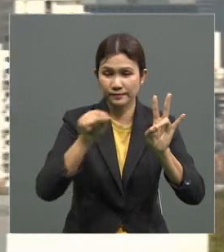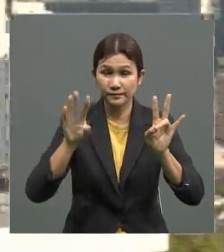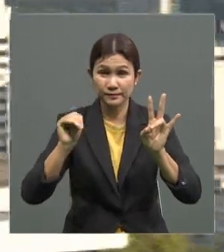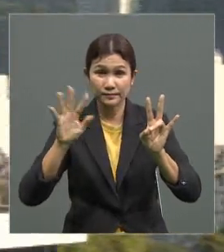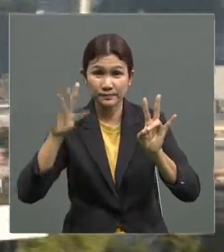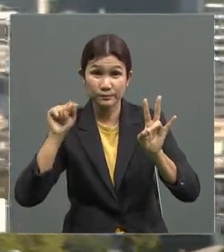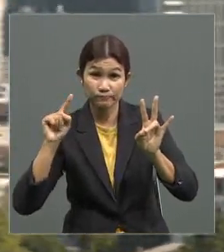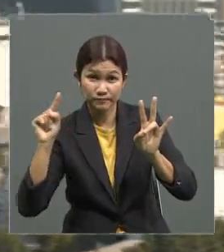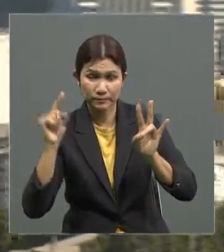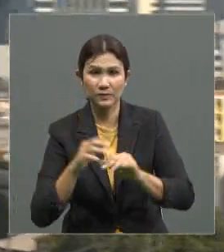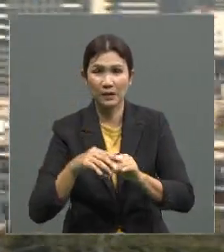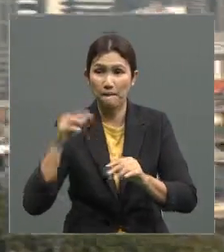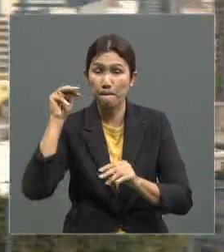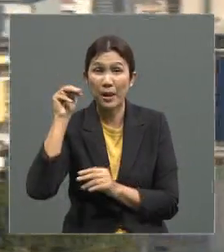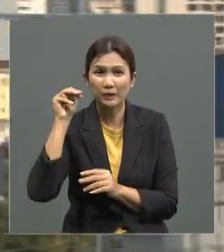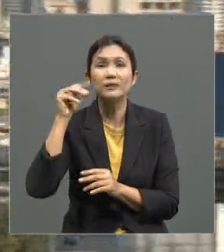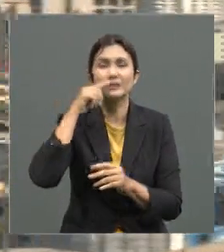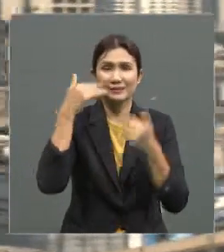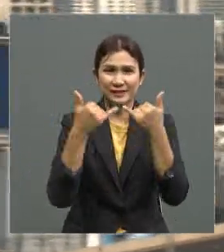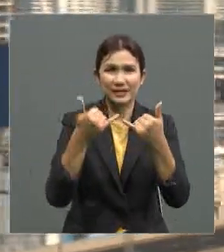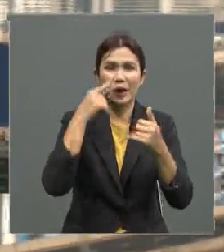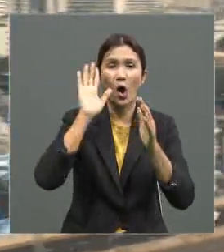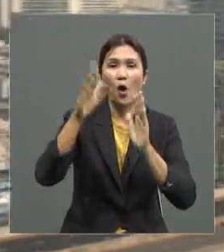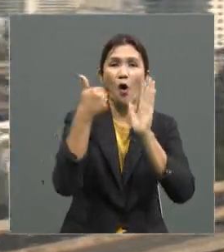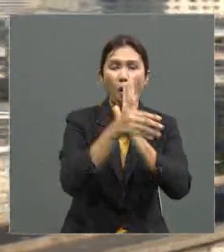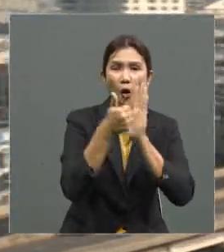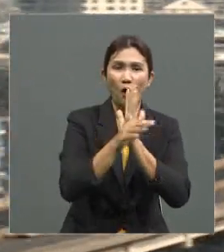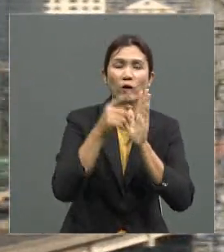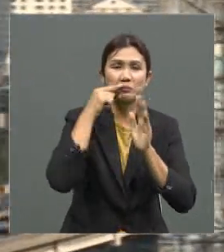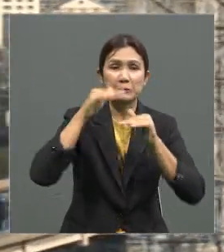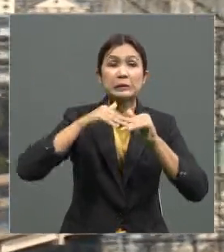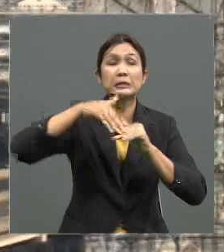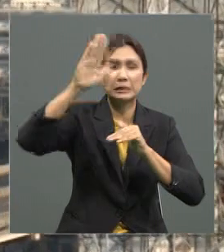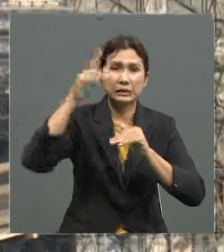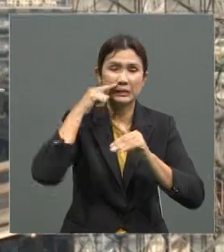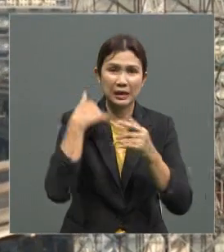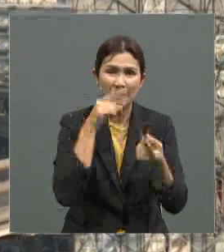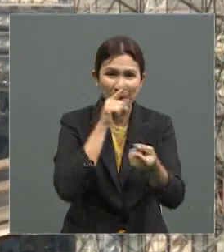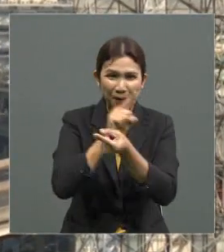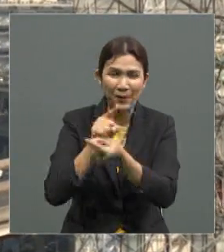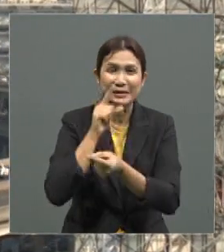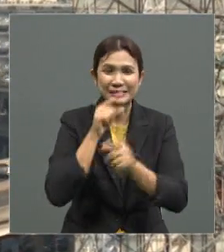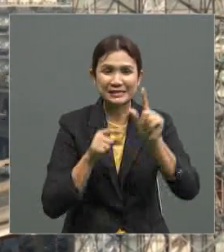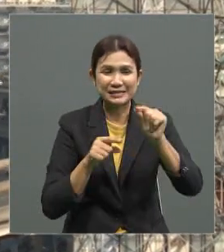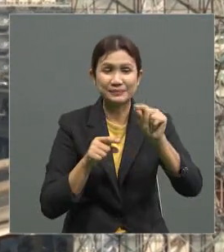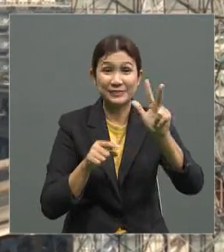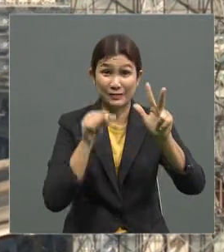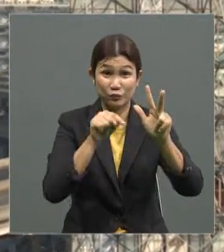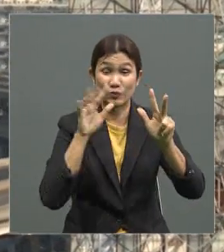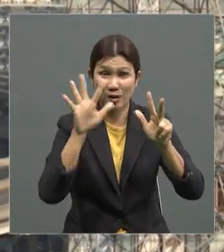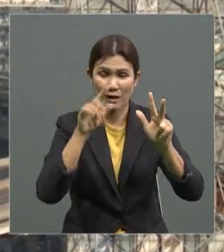45.1 ไมโครกรัมต่อลูกบาศก์เมตรภาคตะวันออกเกินค่ามาตรฐาน6พื้นที่ตรวจวัดได้ 23.5 ถึ